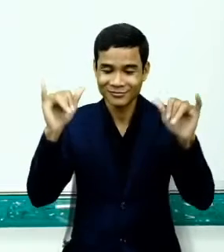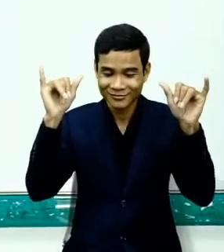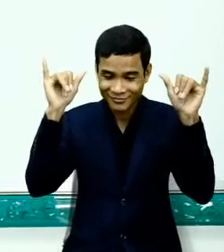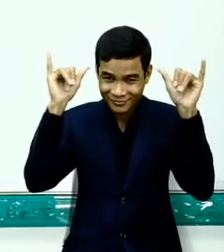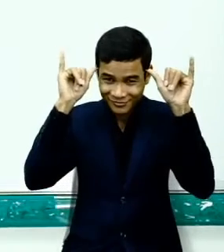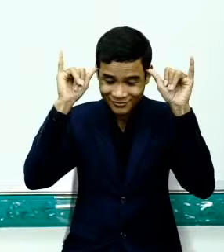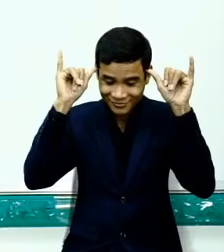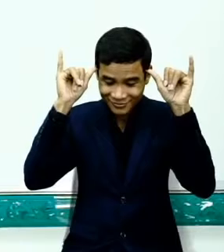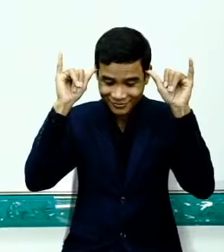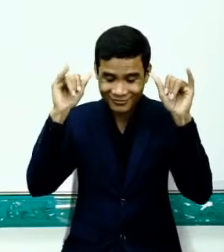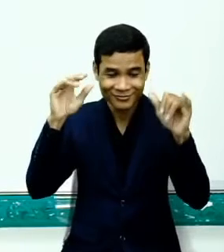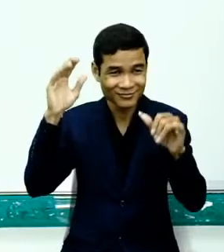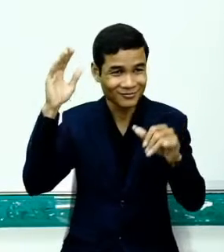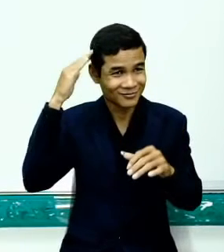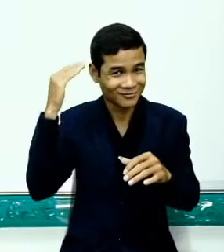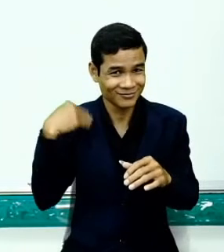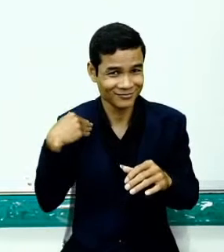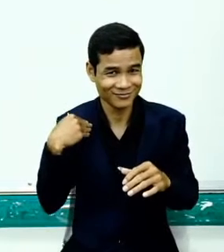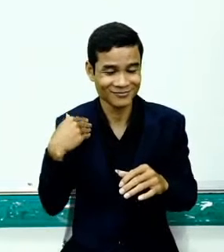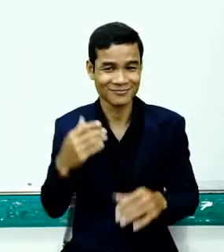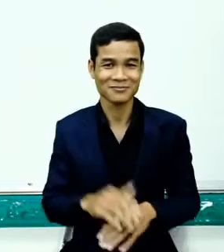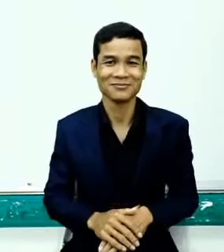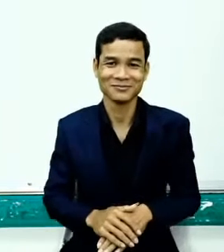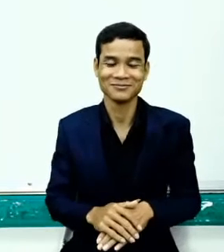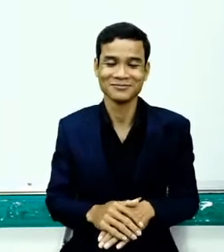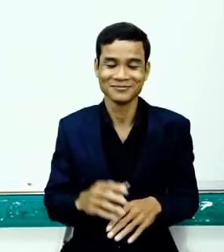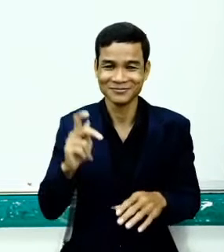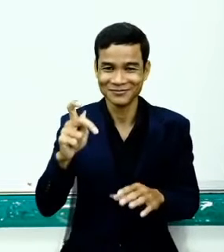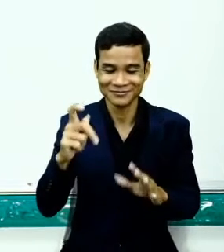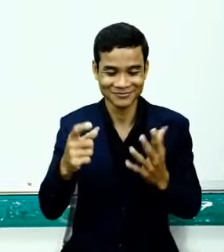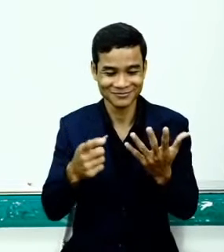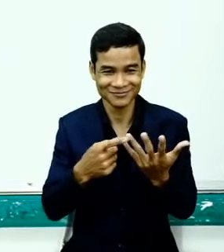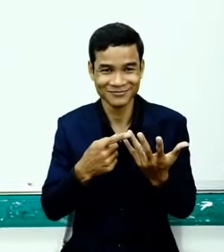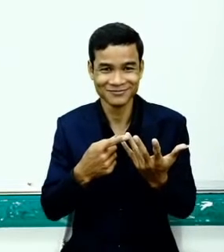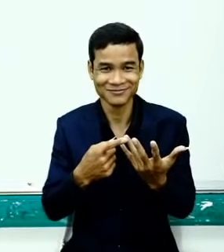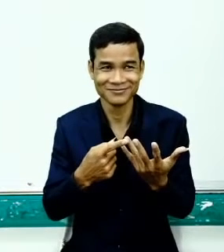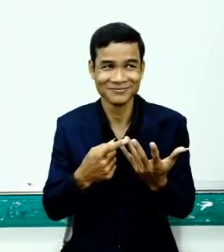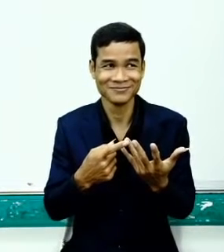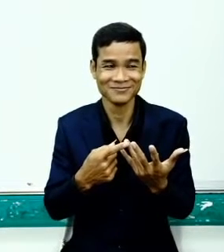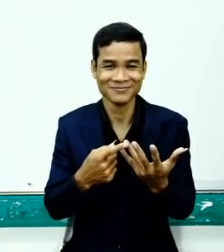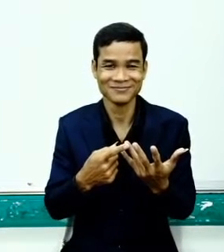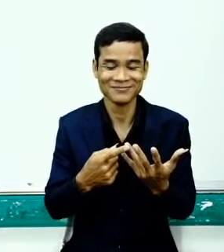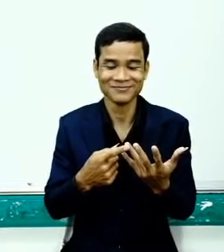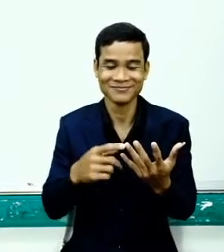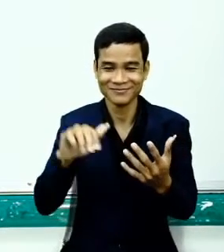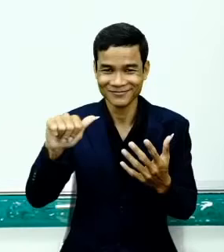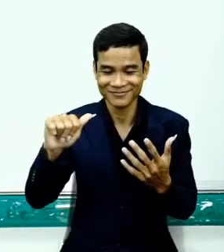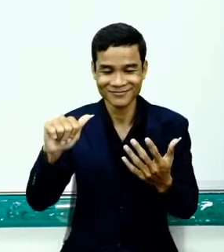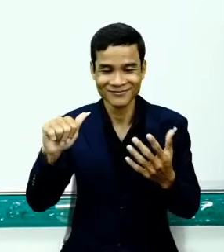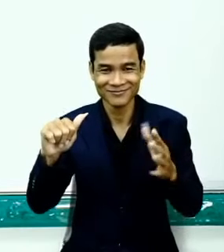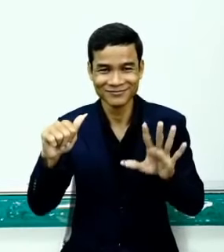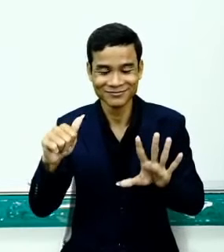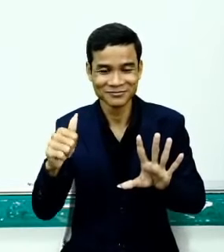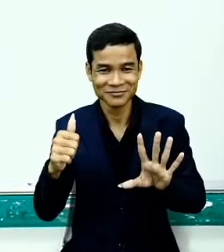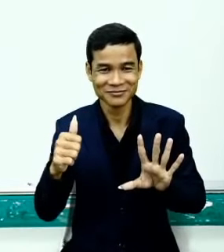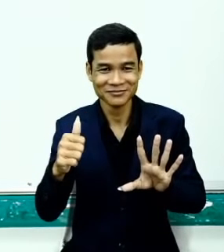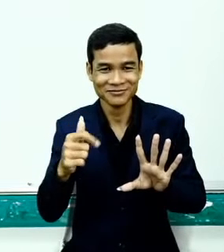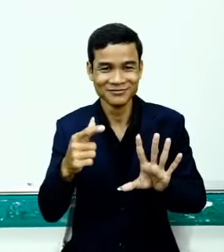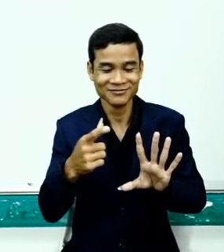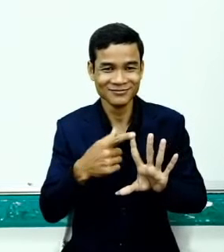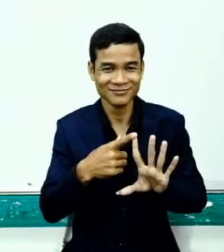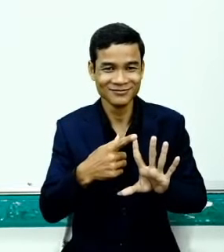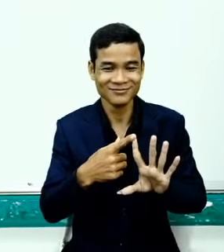មានកចាស្រៈអចាមានញ